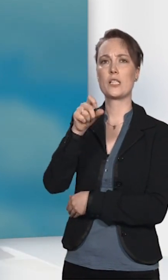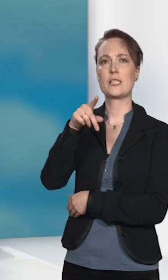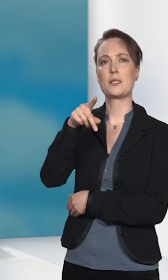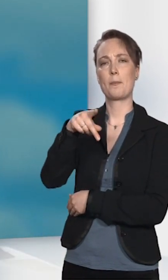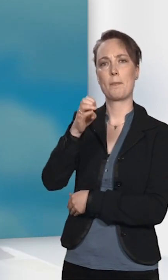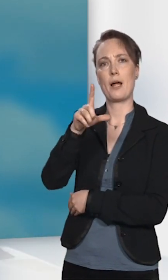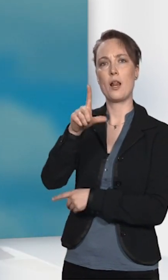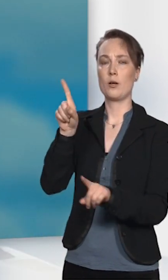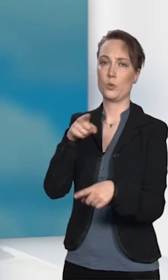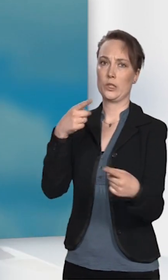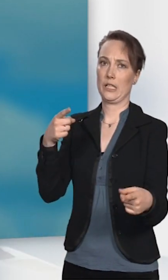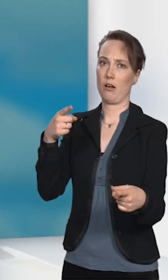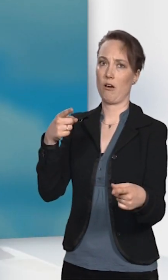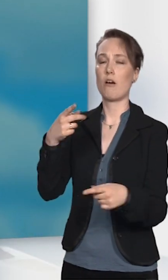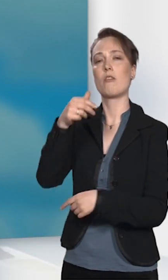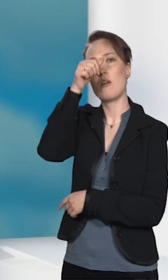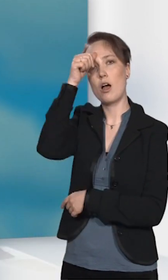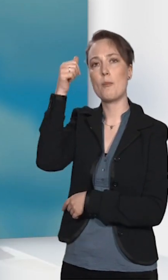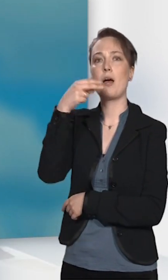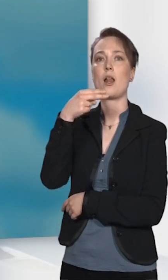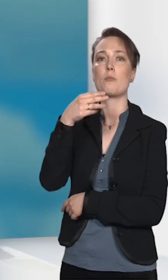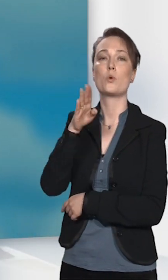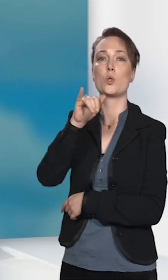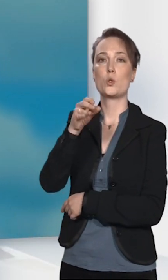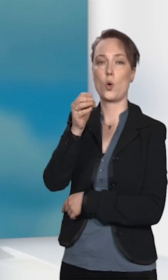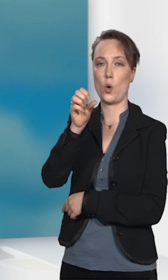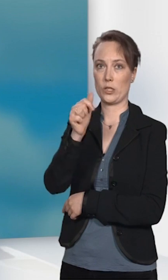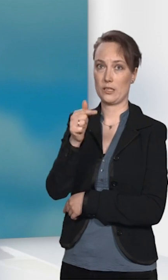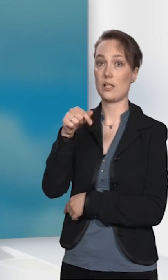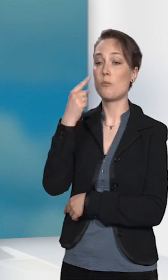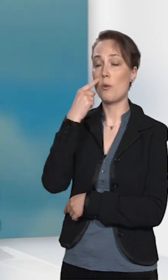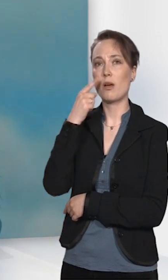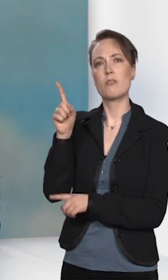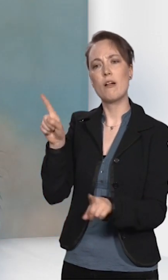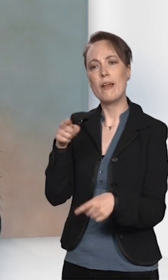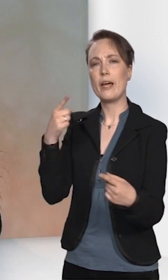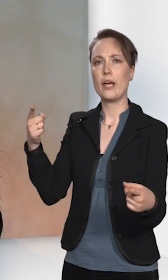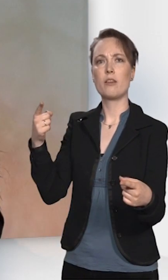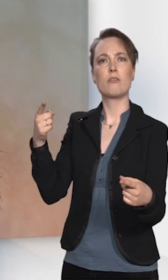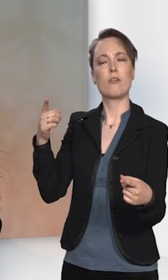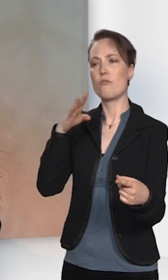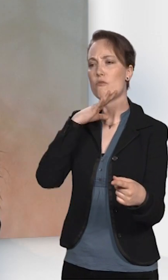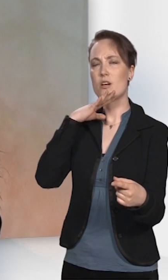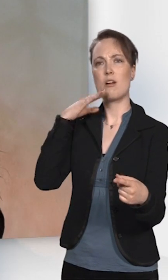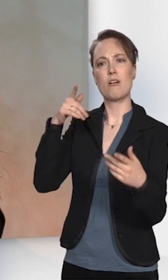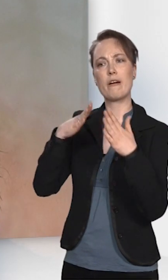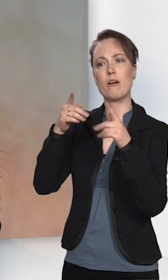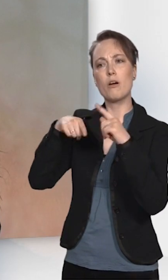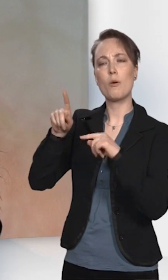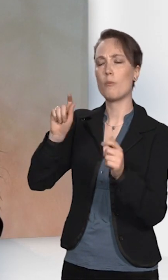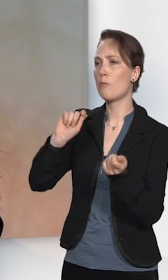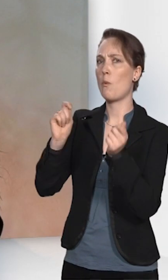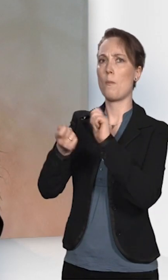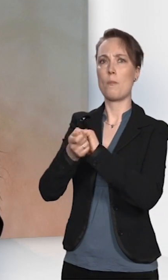Mit seinen Liedern für Alt und Jung sorgt er gerade für viel frischen Wind in der Kirche Land auf, Land ab. Hören Sie ihn im